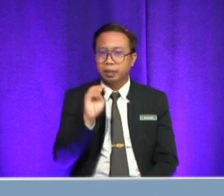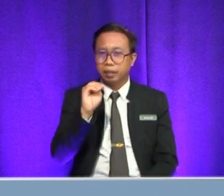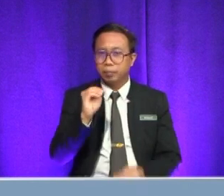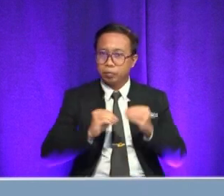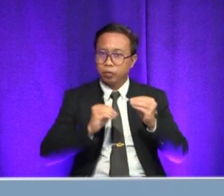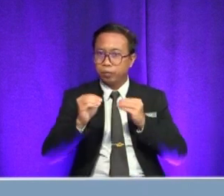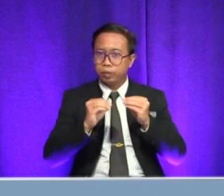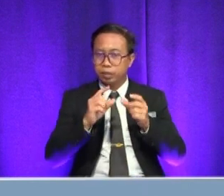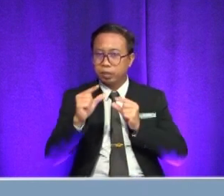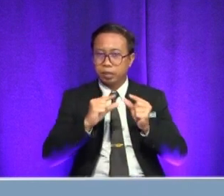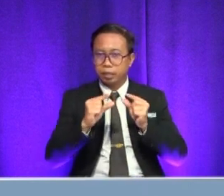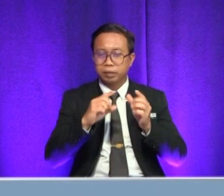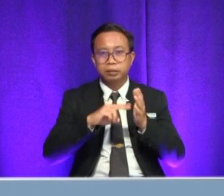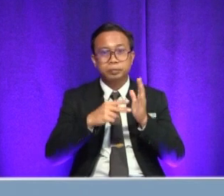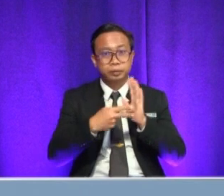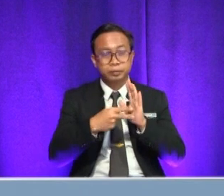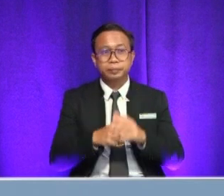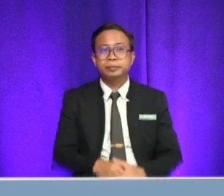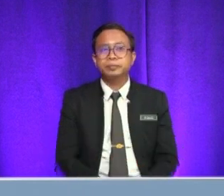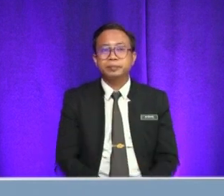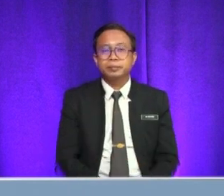movement. Okey. Yang ketiga,